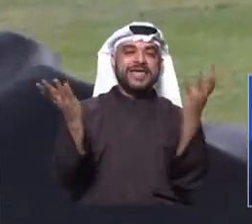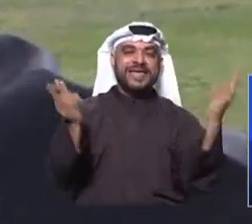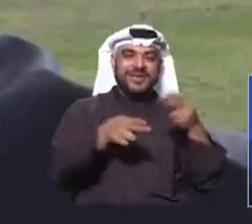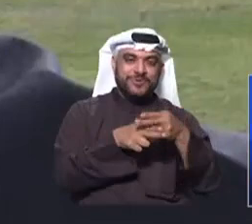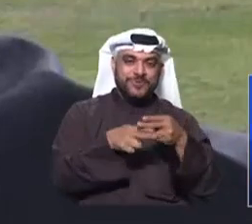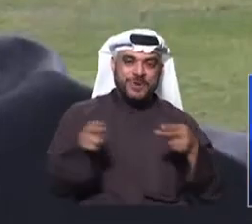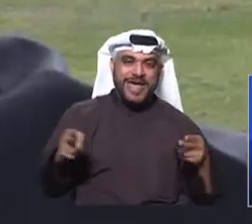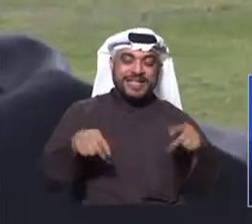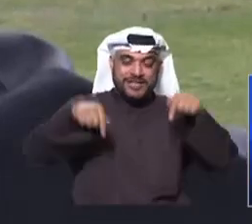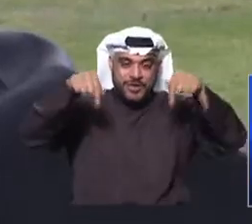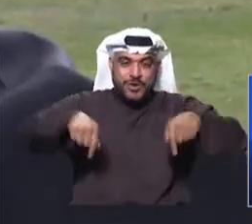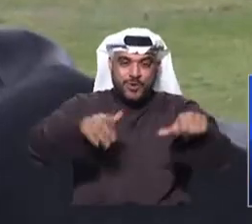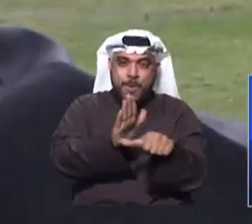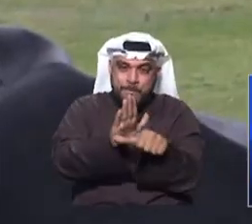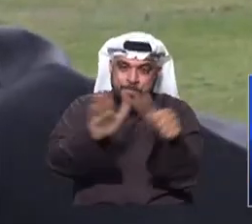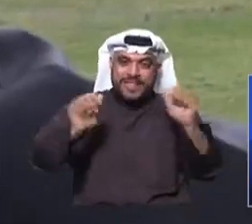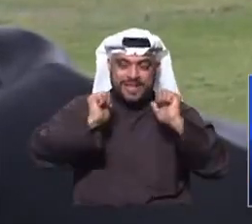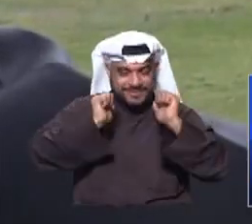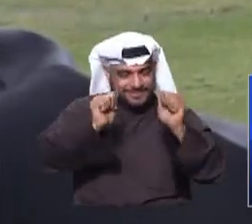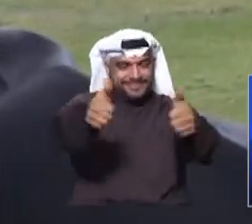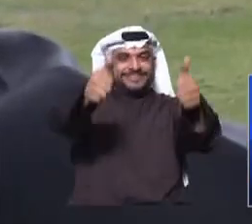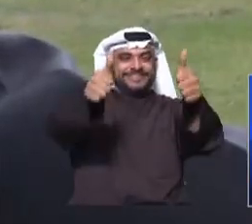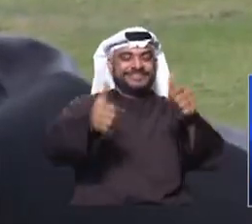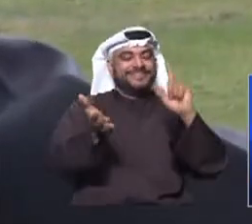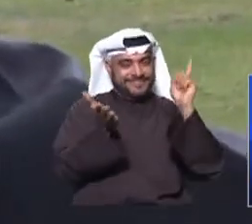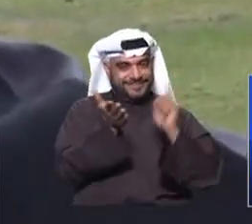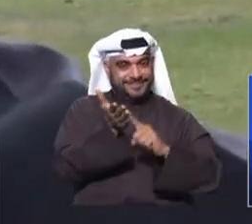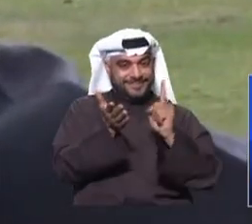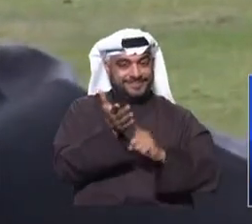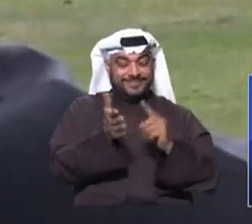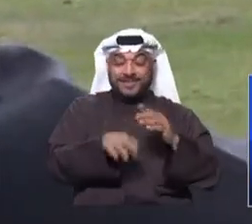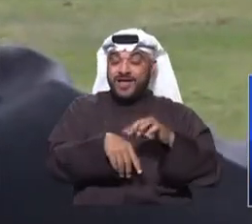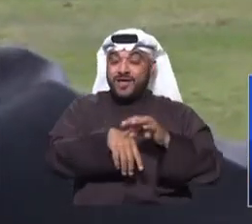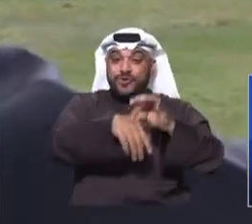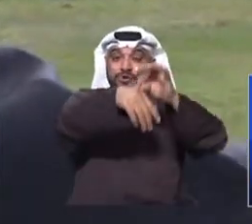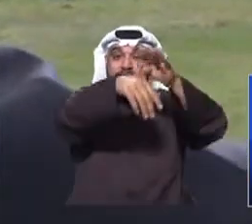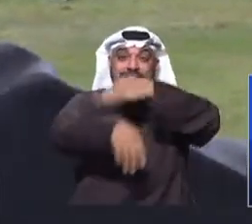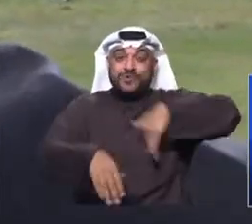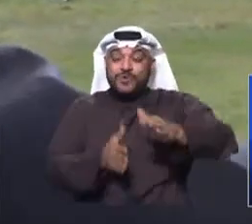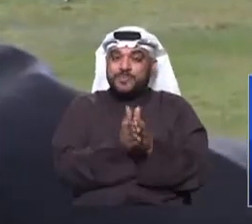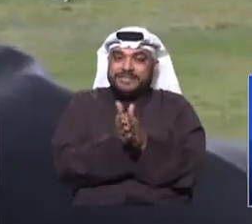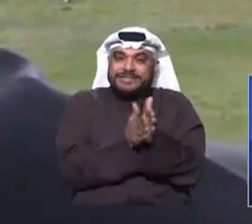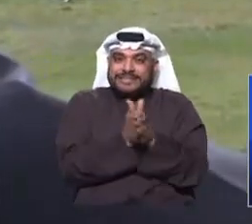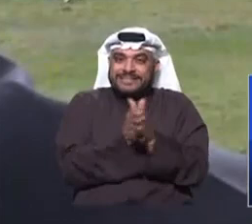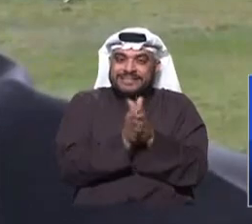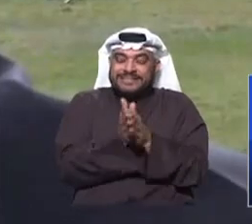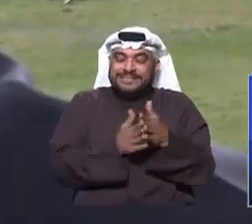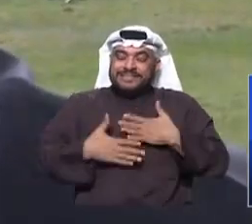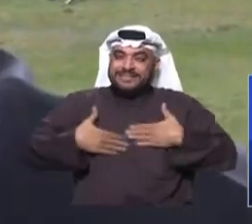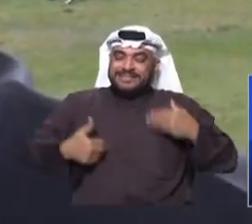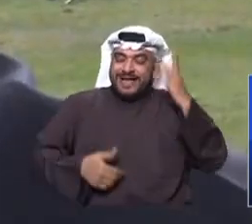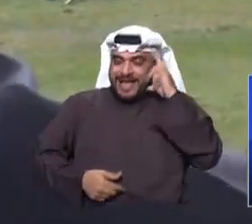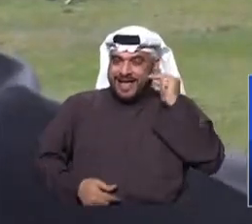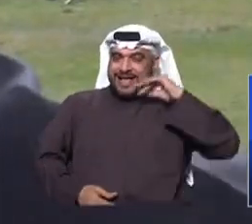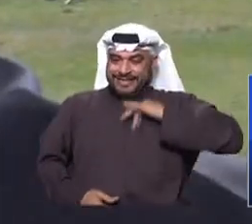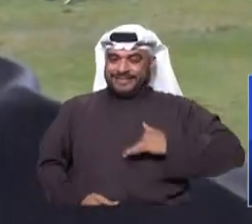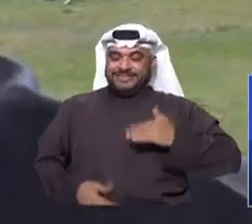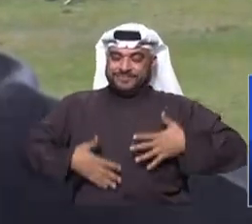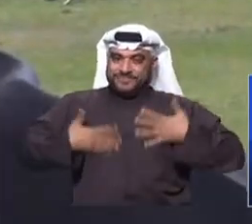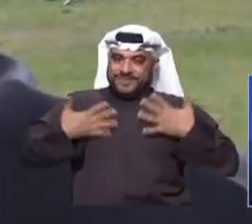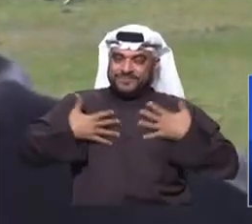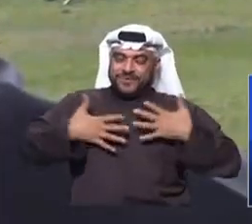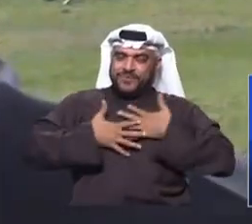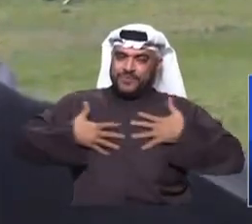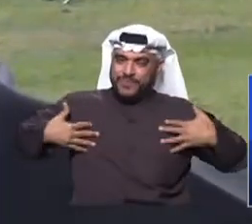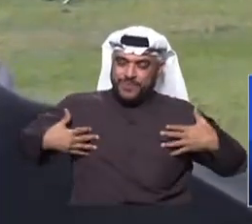ينطلق ابتداء من اليوم. اكيد الجمهور متعطش، جمهور متعود على ستاندرد معين لمركز جابر اللي ما راح نخيب ظننا